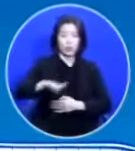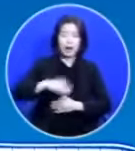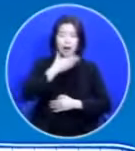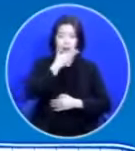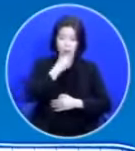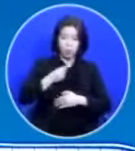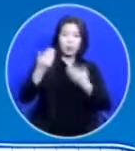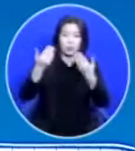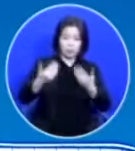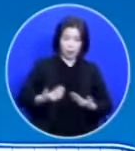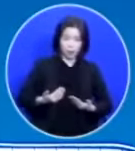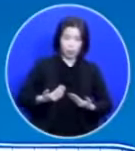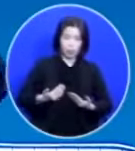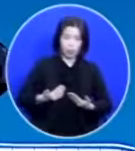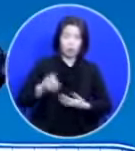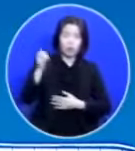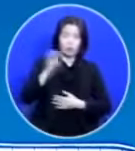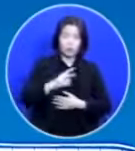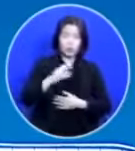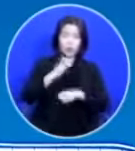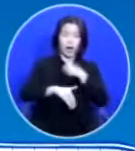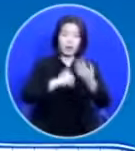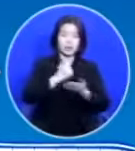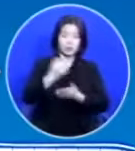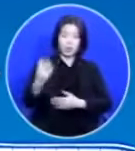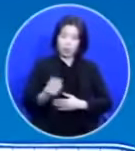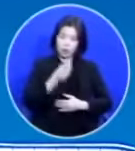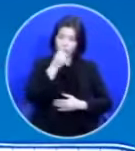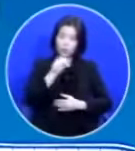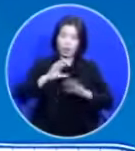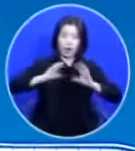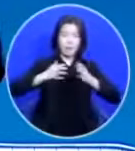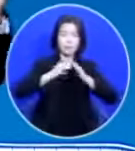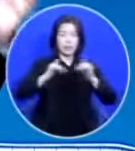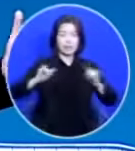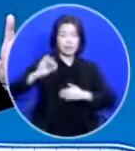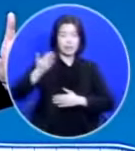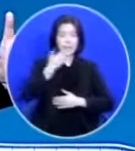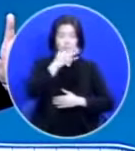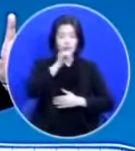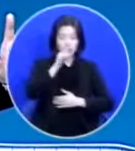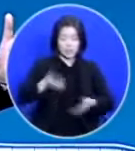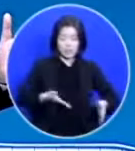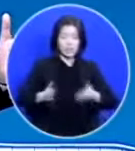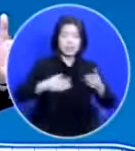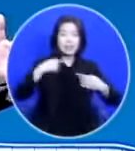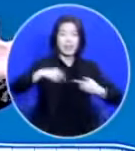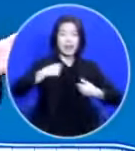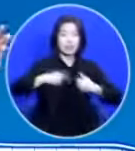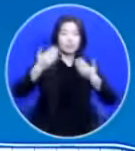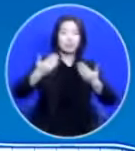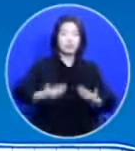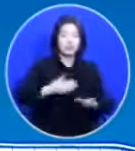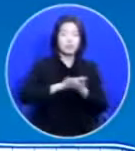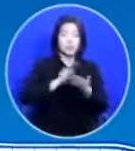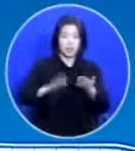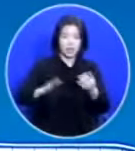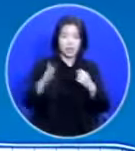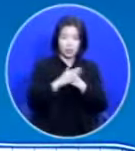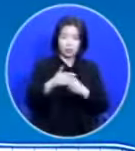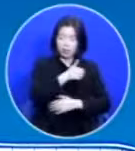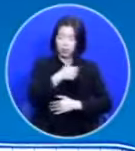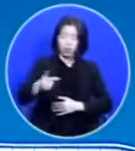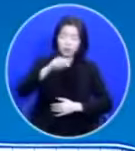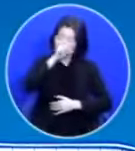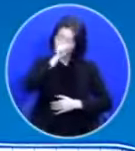그리고 하나님이 거룩한 백성이 될 수 있는 길을 가르쳐 주신 겁니다 그러니 대단히 좋은 거죠